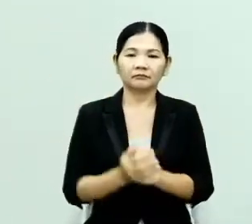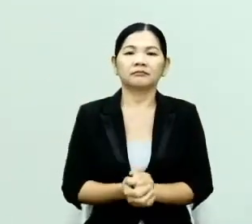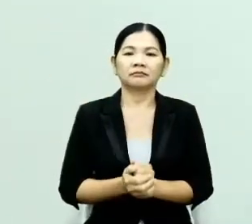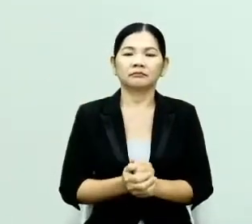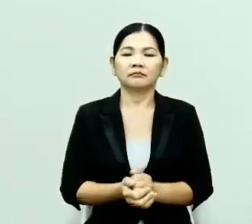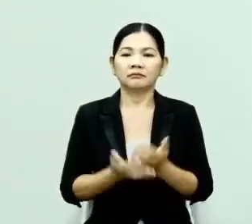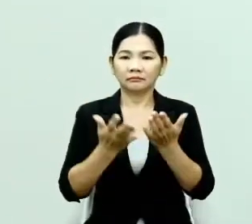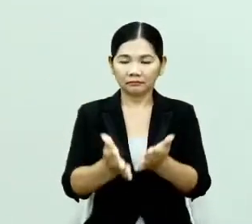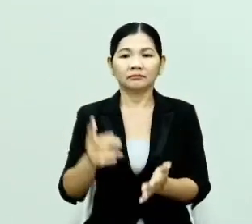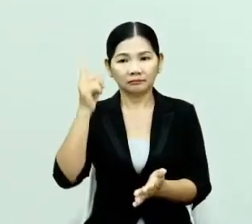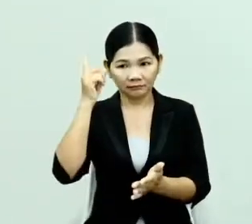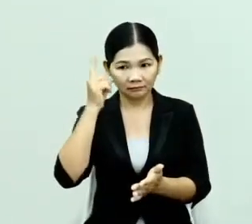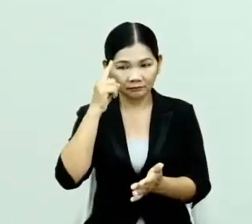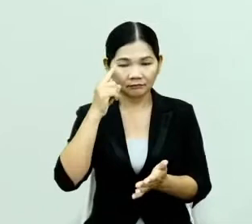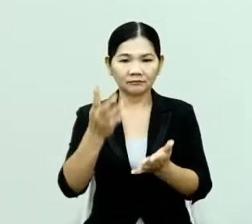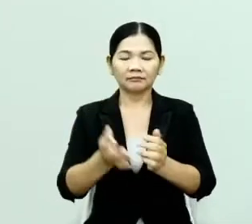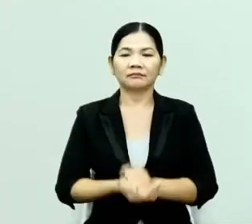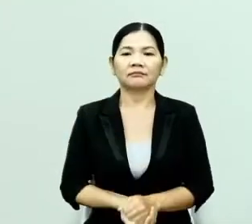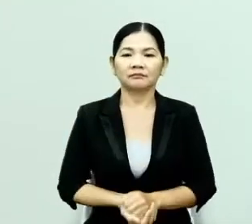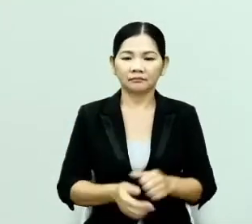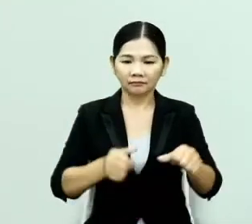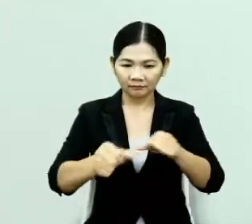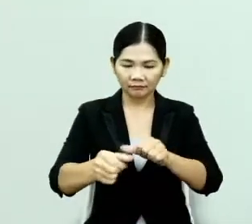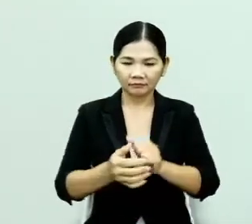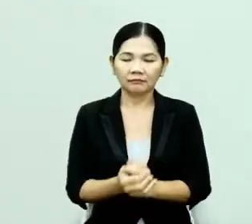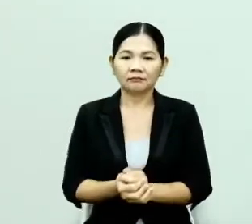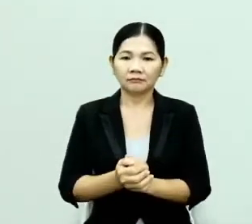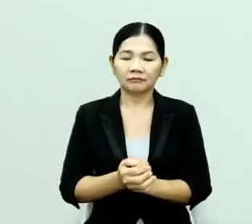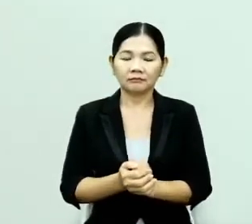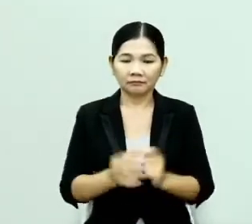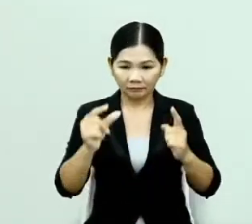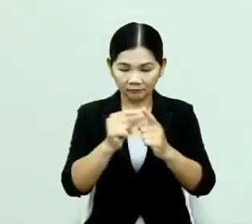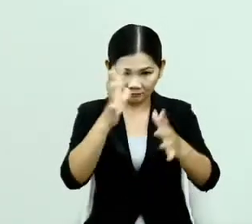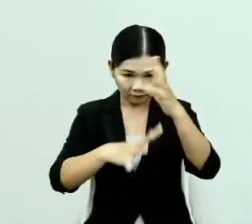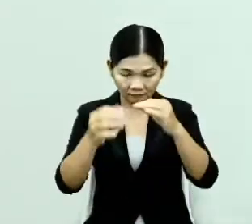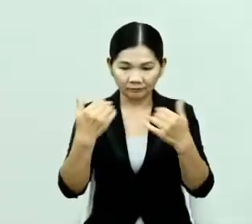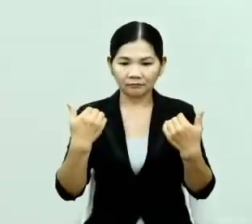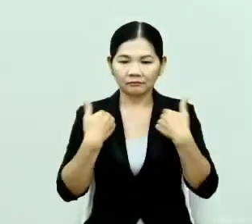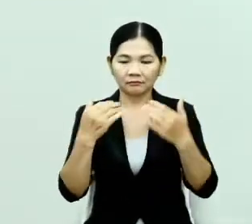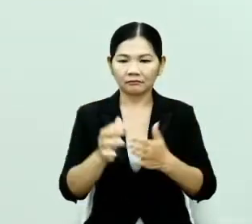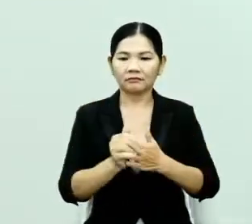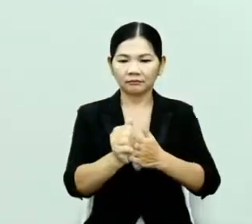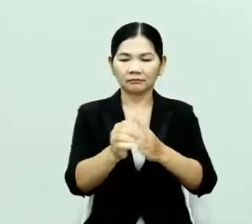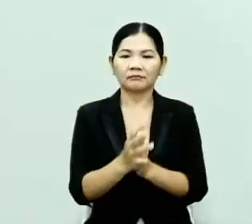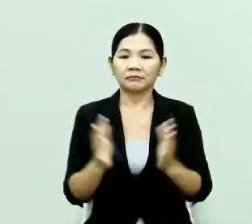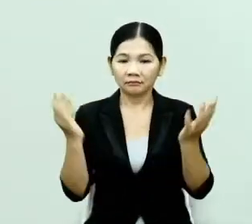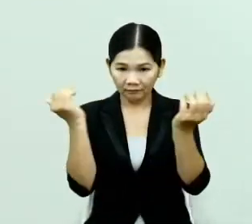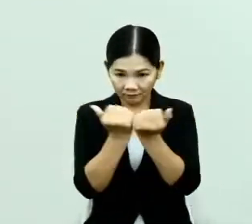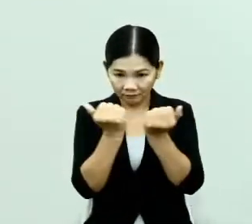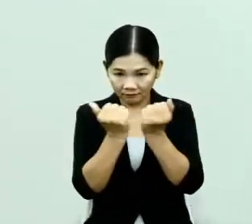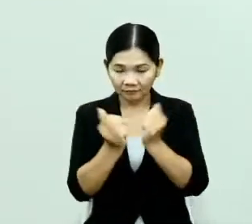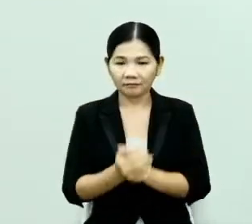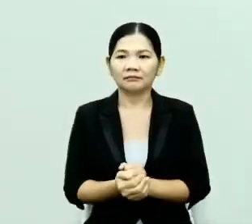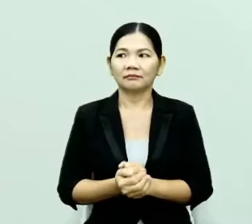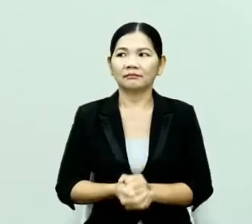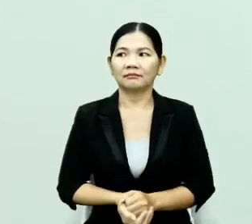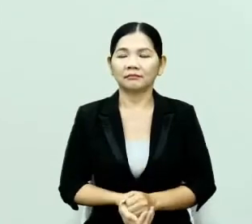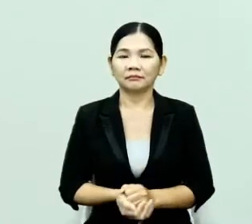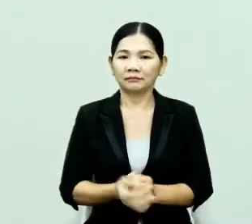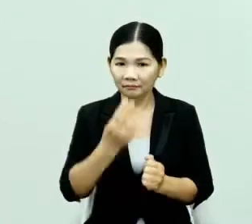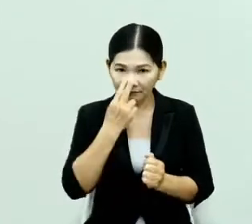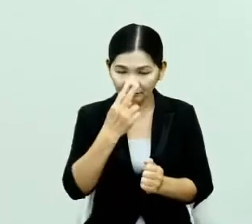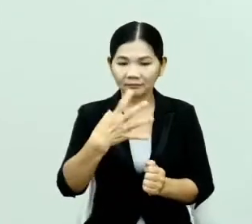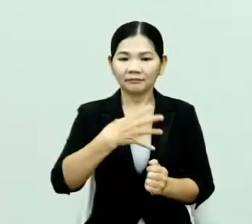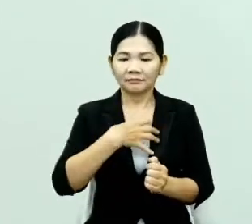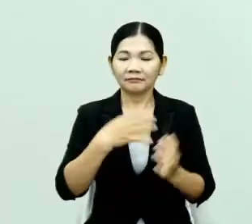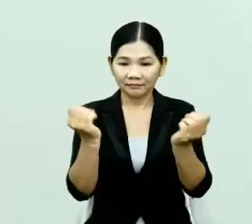ហើយបានចេះគ្រប់គ្នាណាបន្ទាប់ពីការអានពាក្យដែលយើងបានរៀនរួចអ្នកគ្រូនឹងនាំកូនកូនទៅលេងចាទៅលេងល្បែងកូនចាំលេ